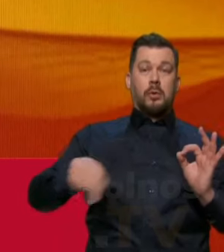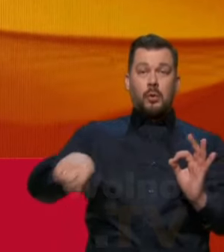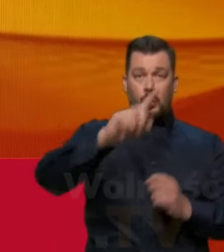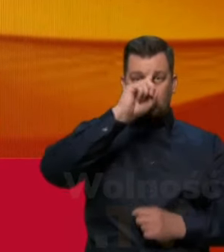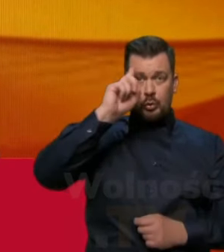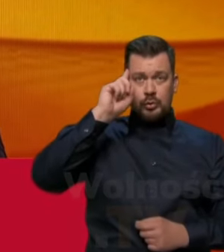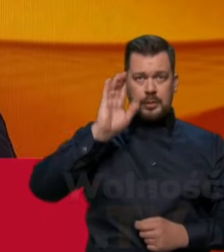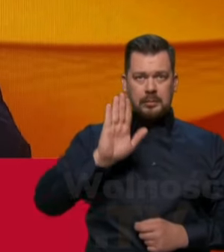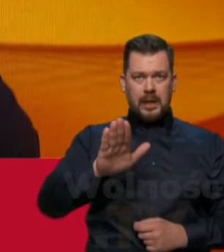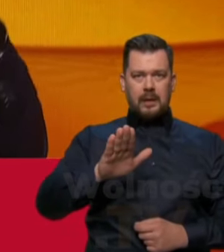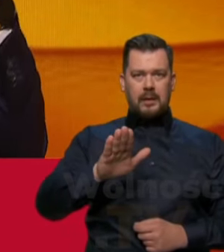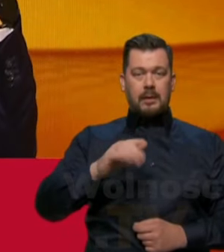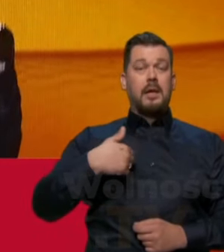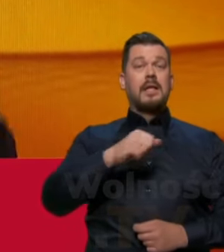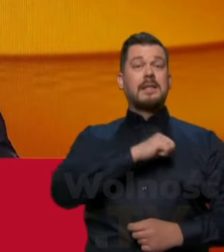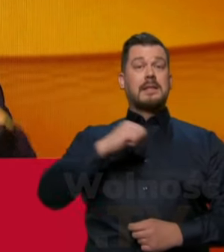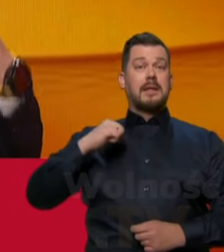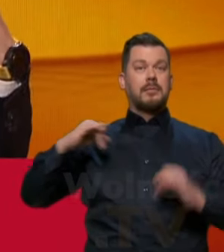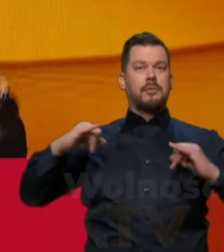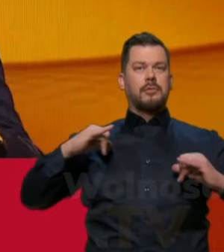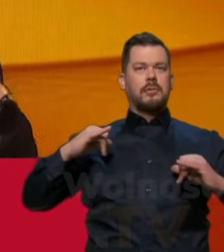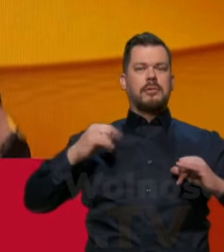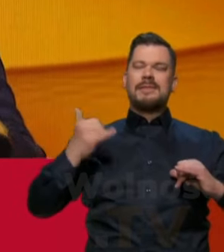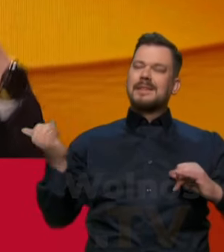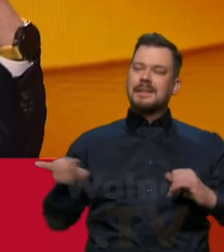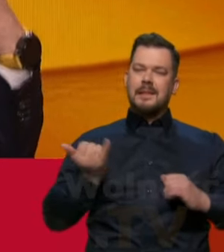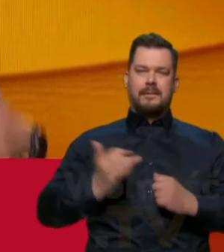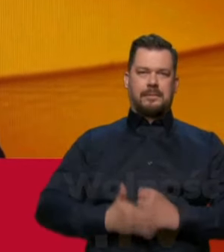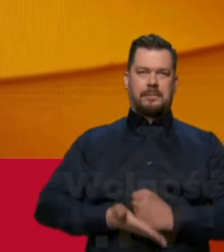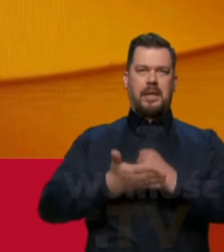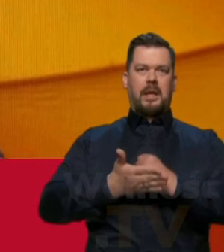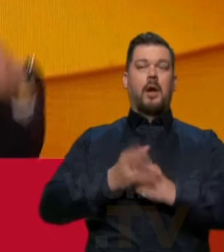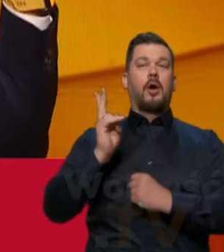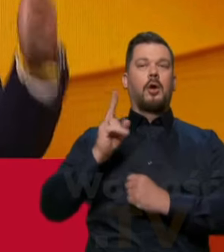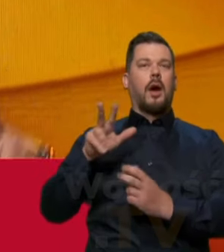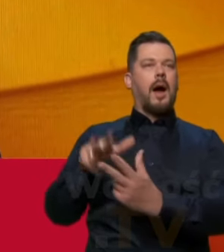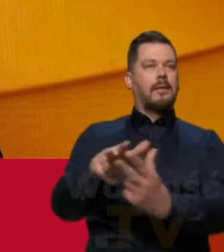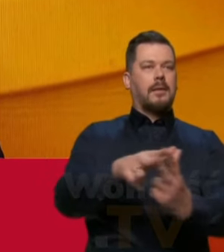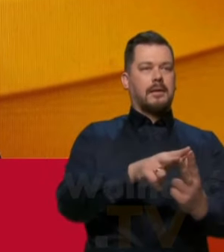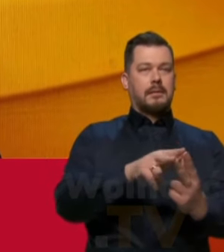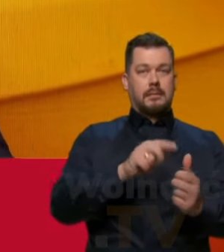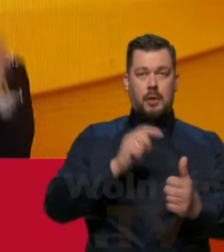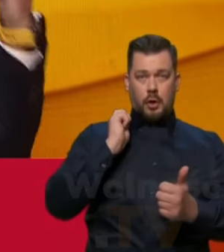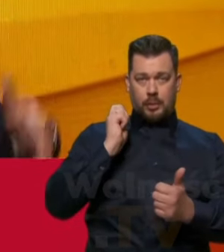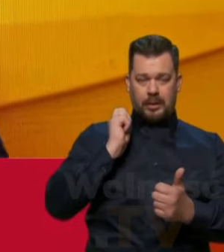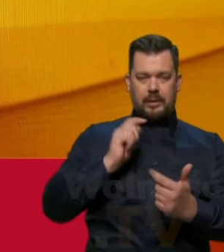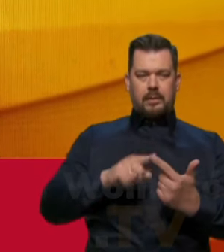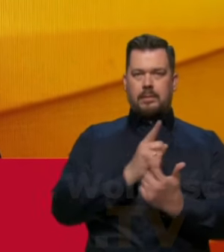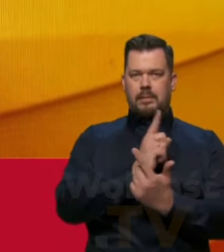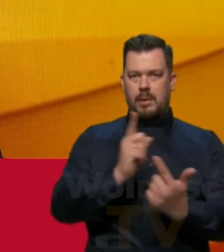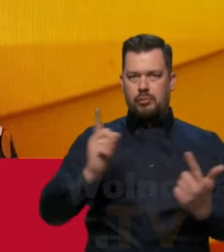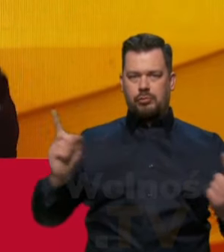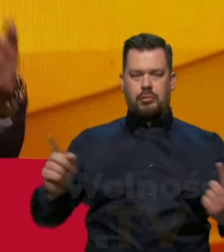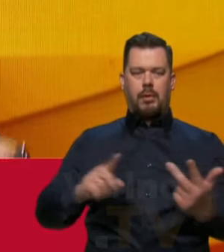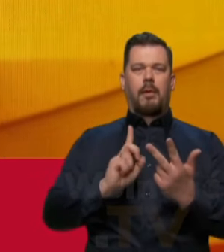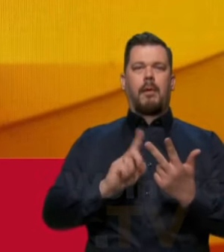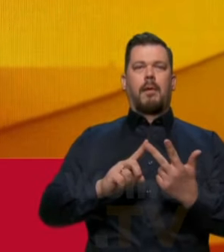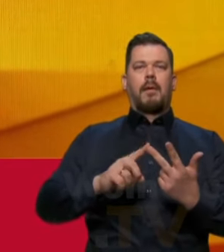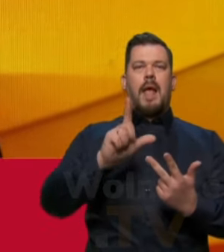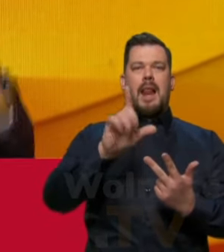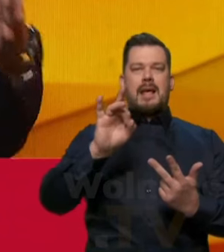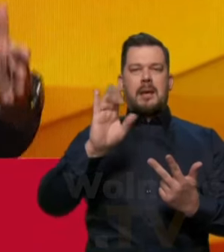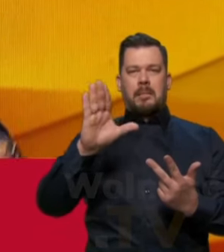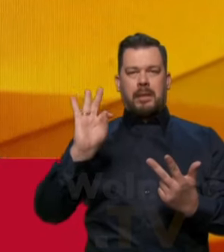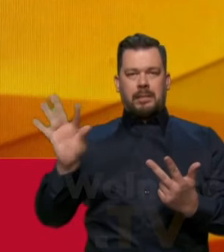Ja na przykład jako samorządowiec po prostu zawsze będę stał przy tych, którzy są atakowani. Czy to są kobiety, czy to są nauczyciele, czy to są środowiska